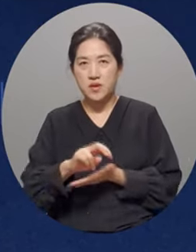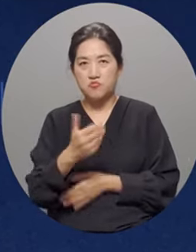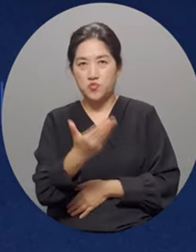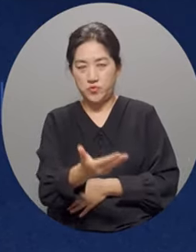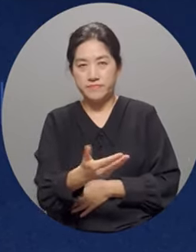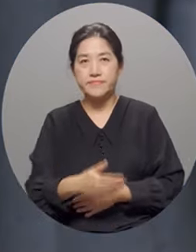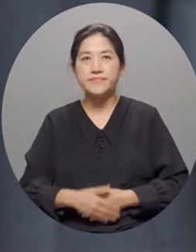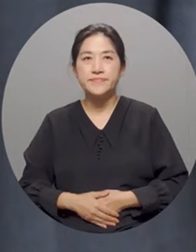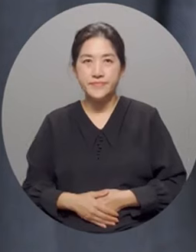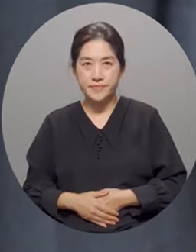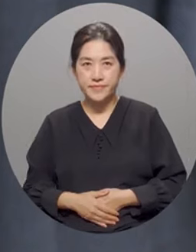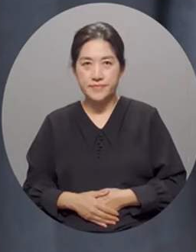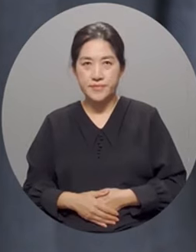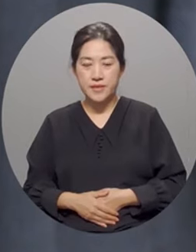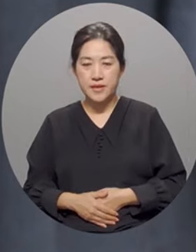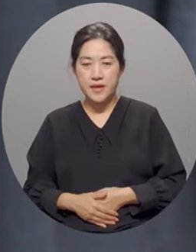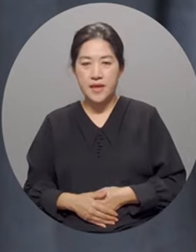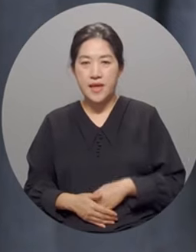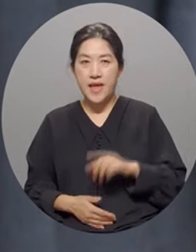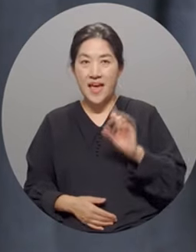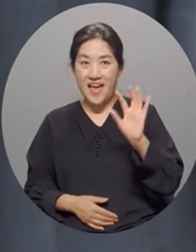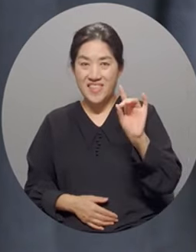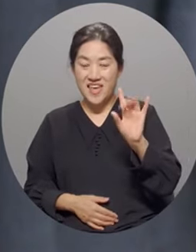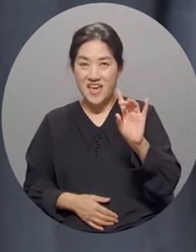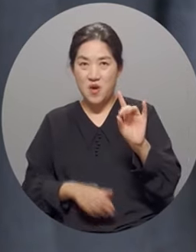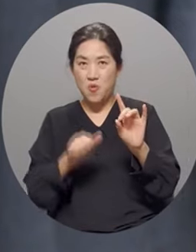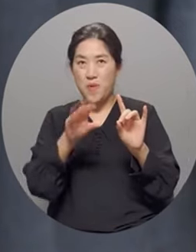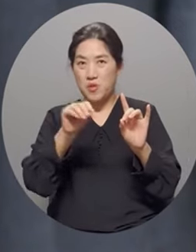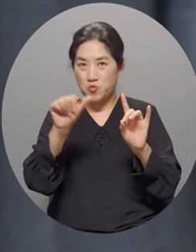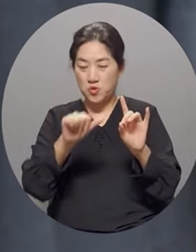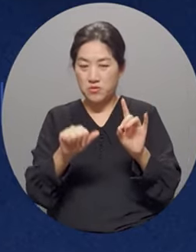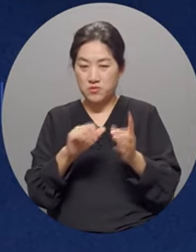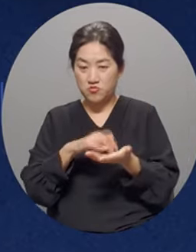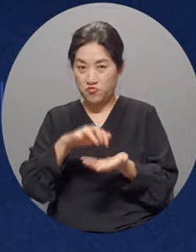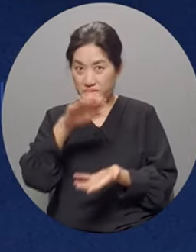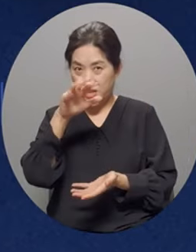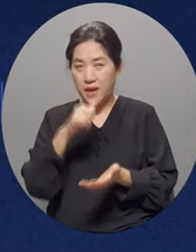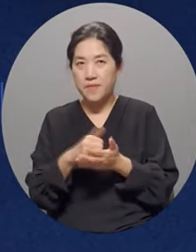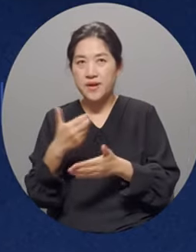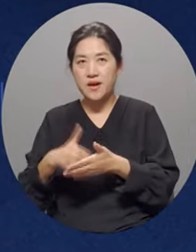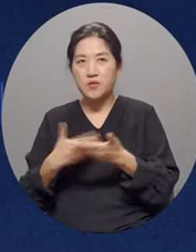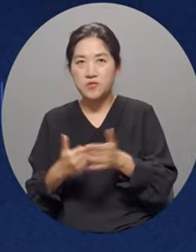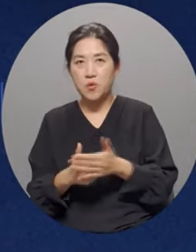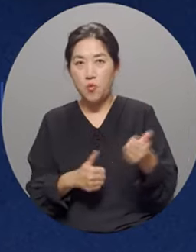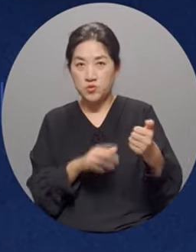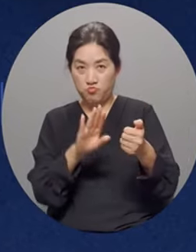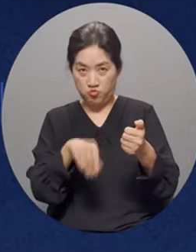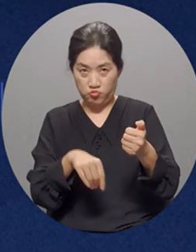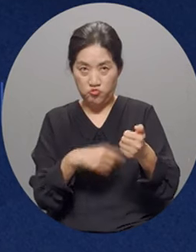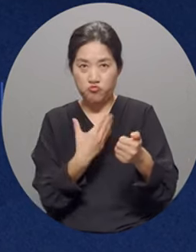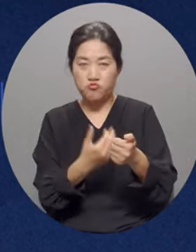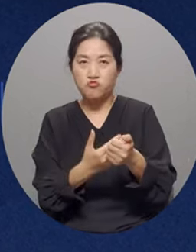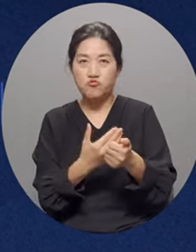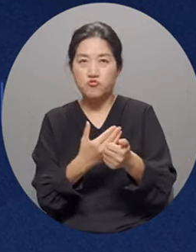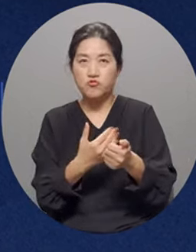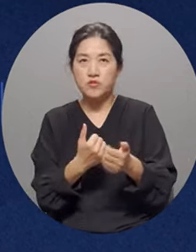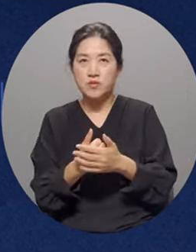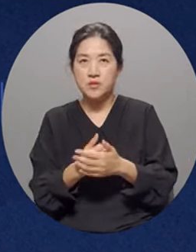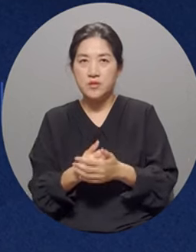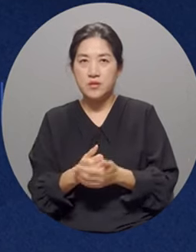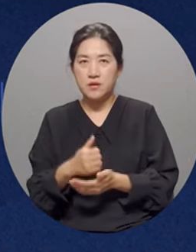보내드려요 한 부에 55천원 많이하면 깎아줍니다 하시면 사가 275만